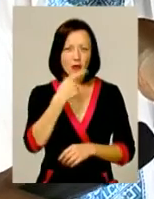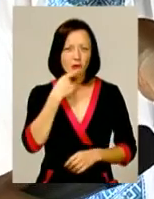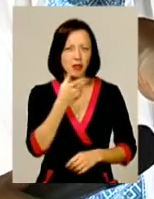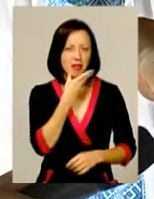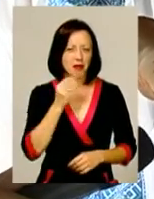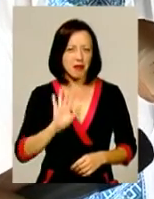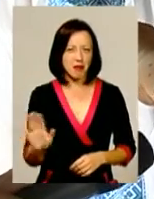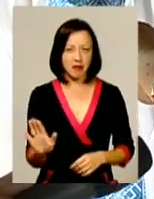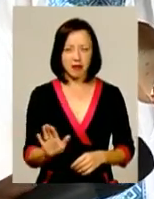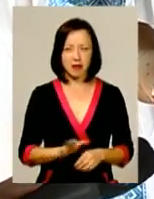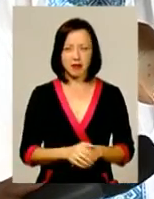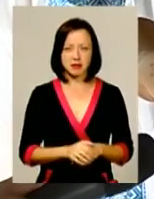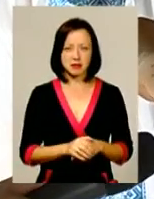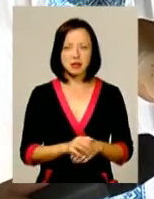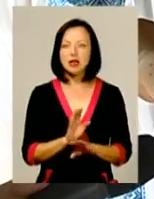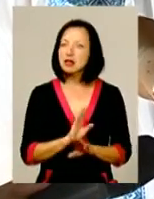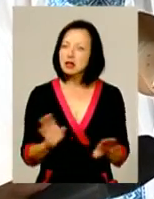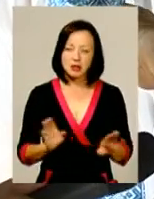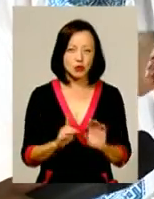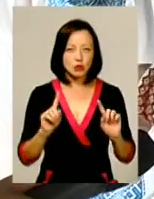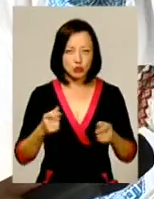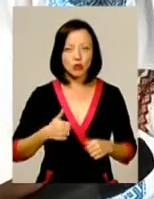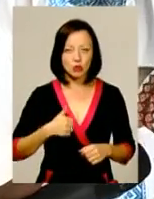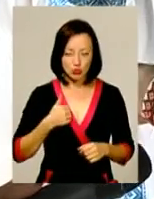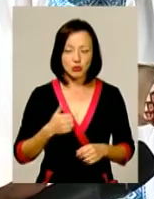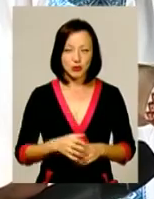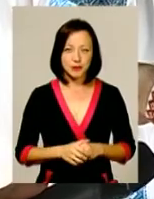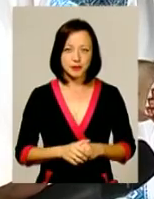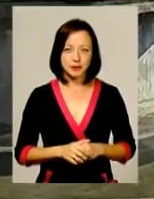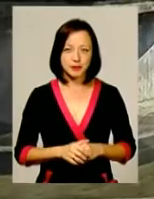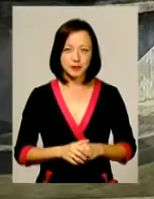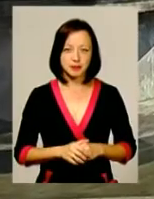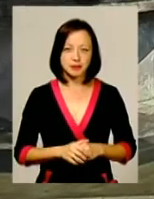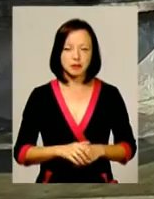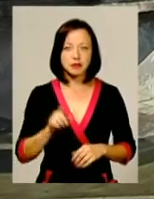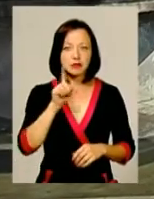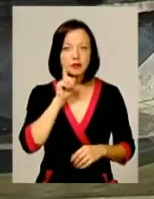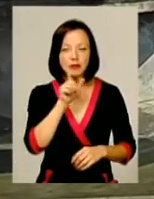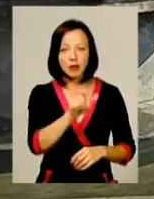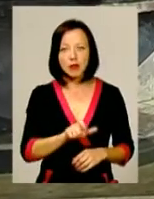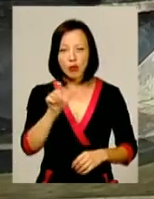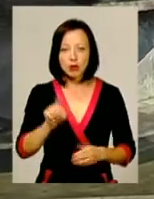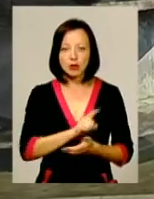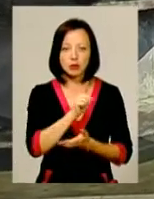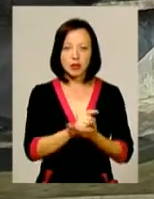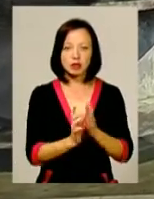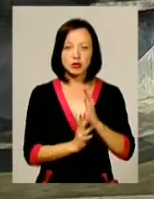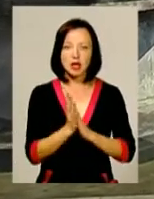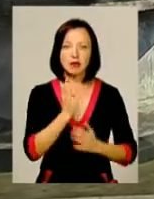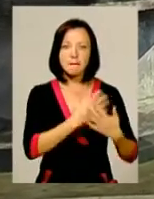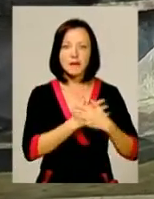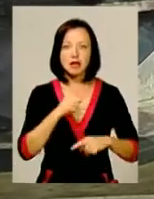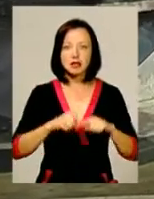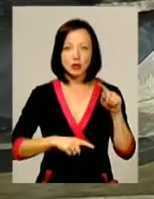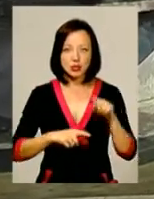некрасивий, якийсь такий. Ні, це дуже достойно. Молодь має зростати патріотичною, а не знати,